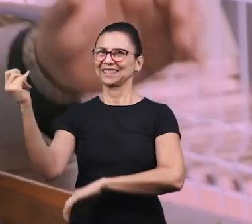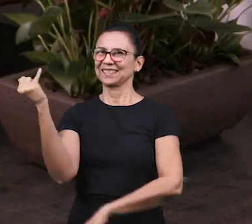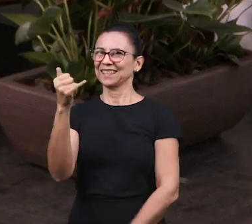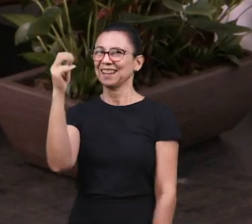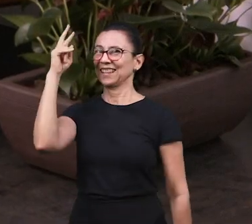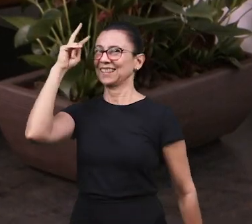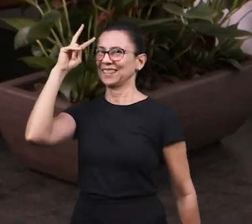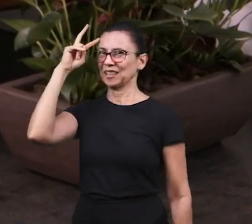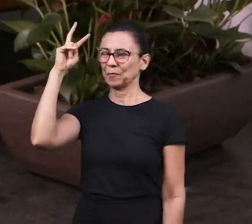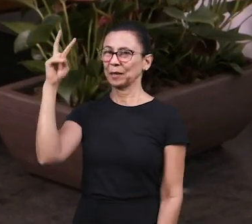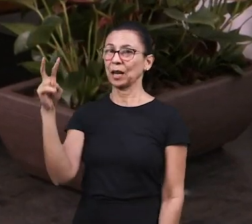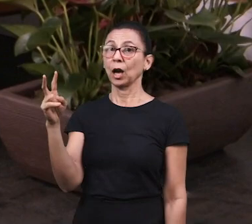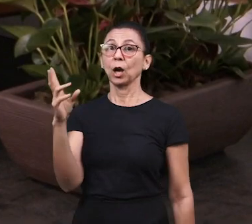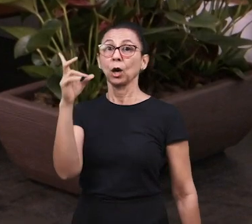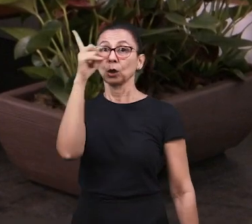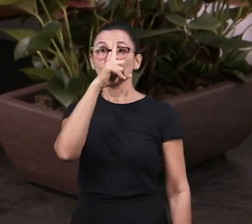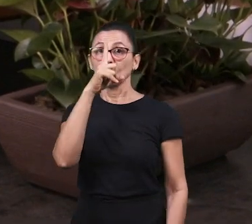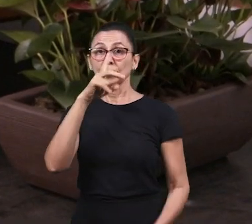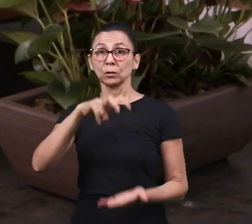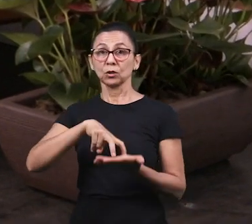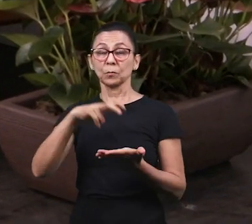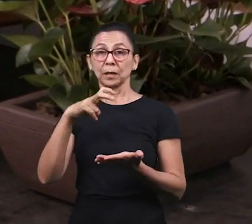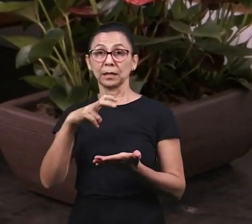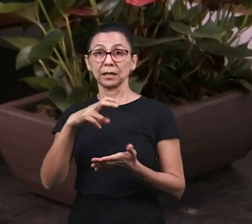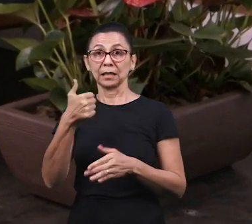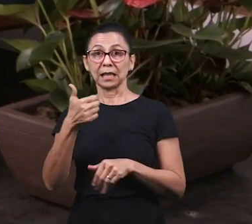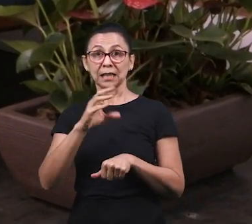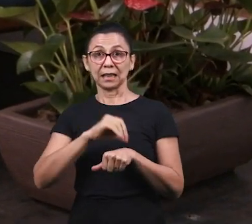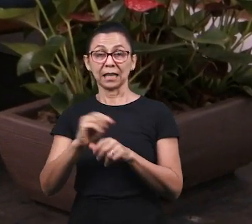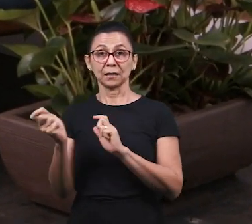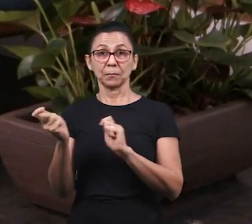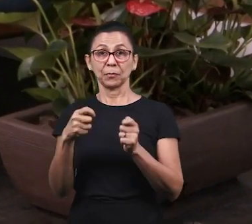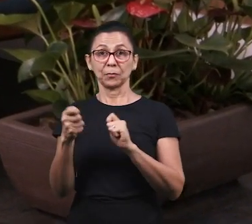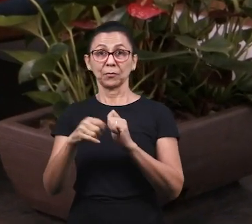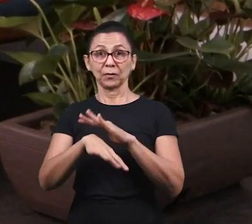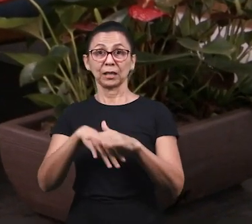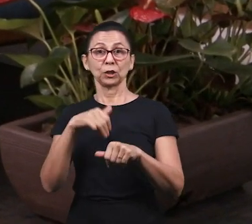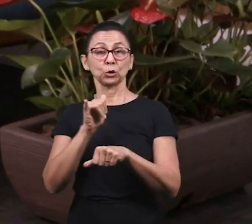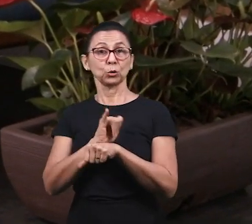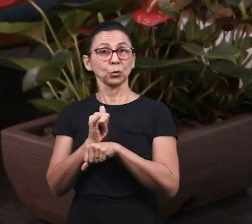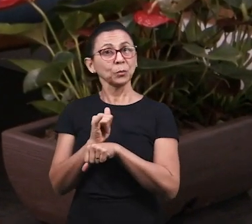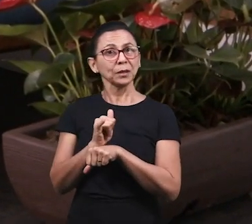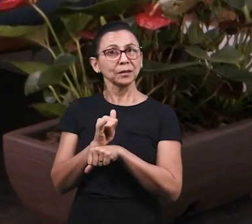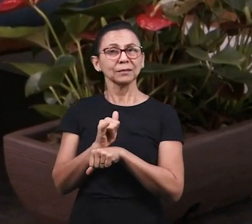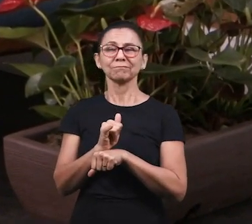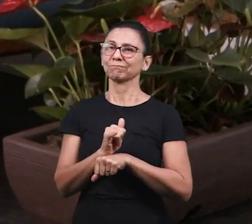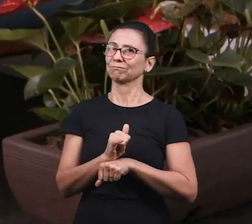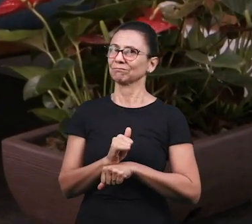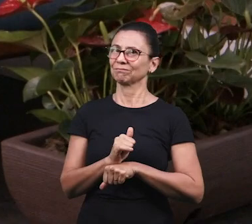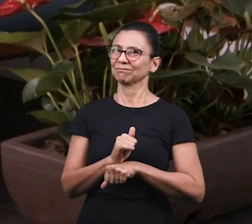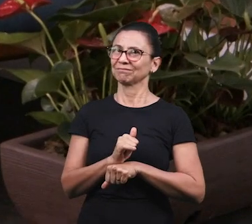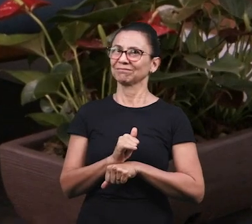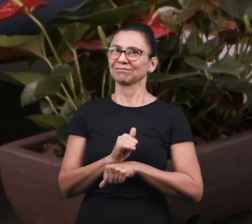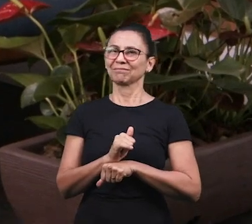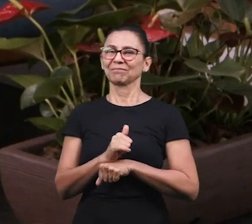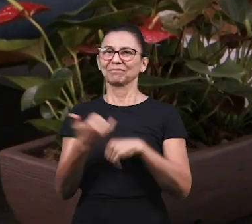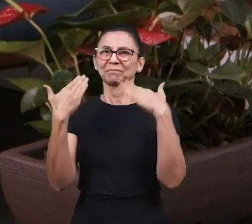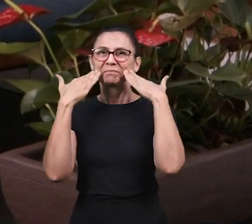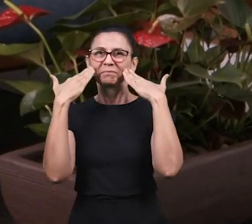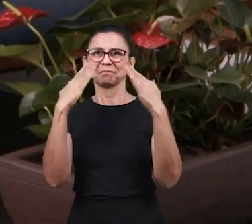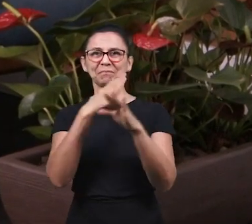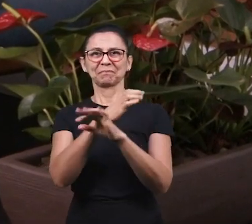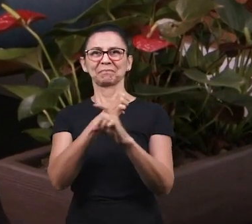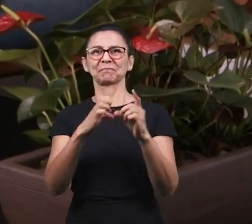vous rappeler que tous les dimanches, le matin à 10h, dans notre canal YouTube, c'est transmis l'école